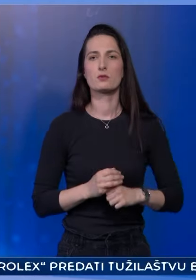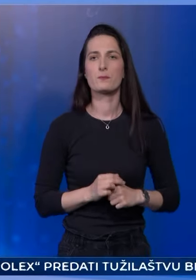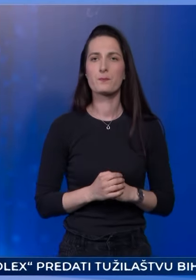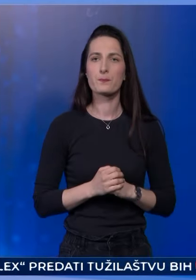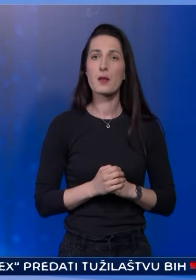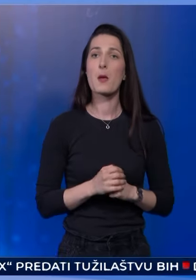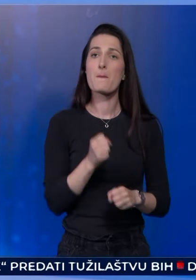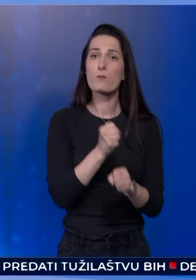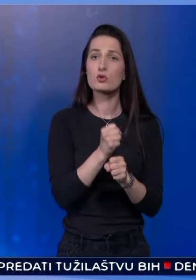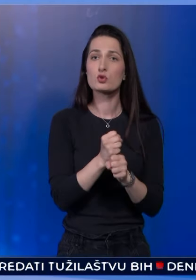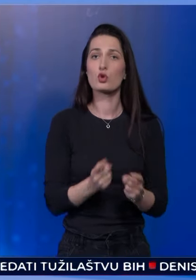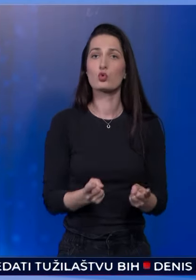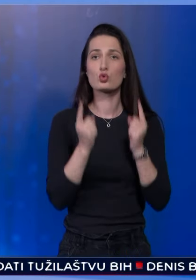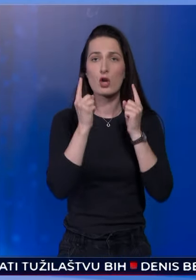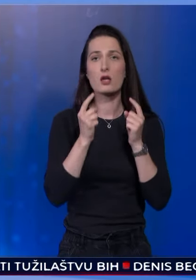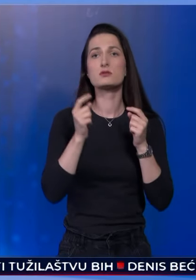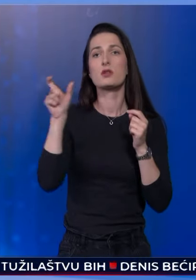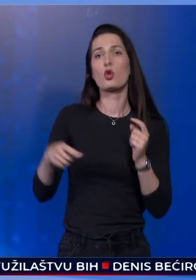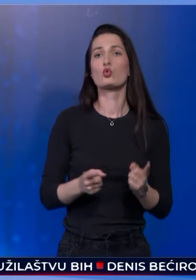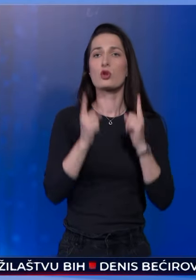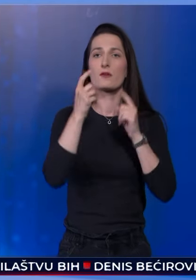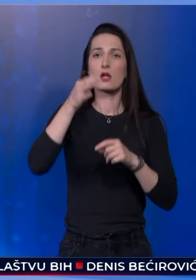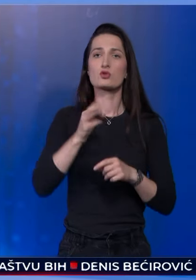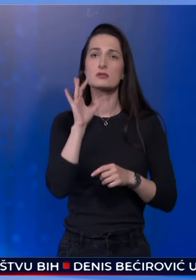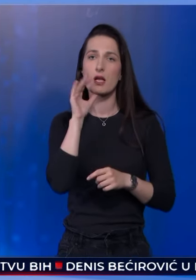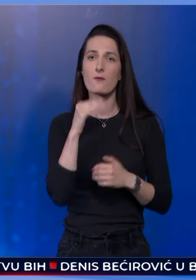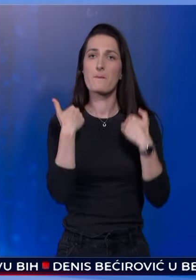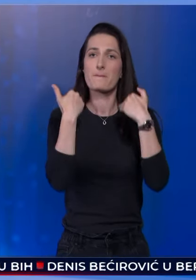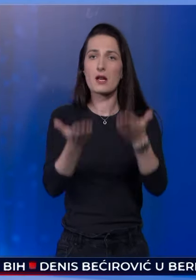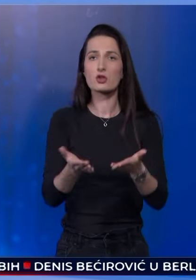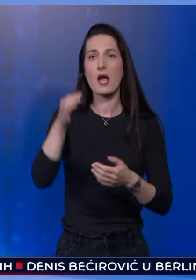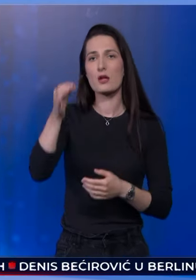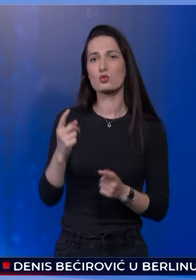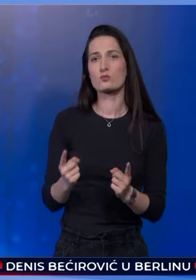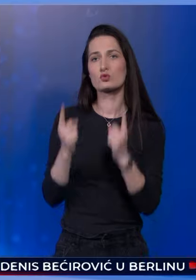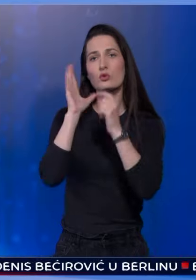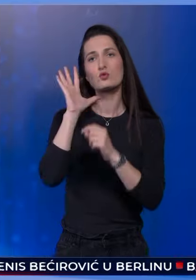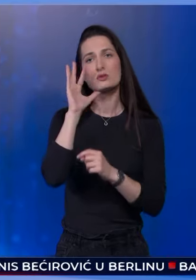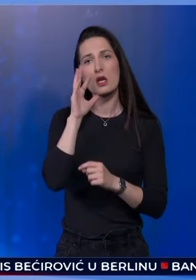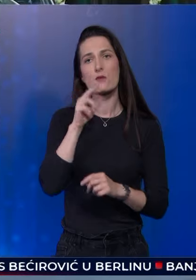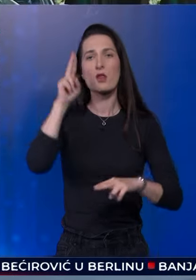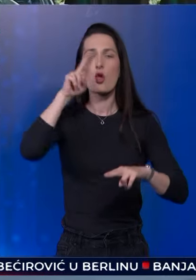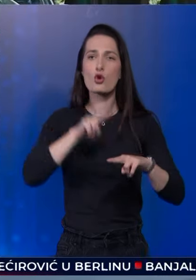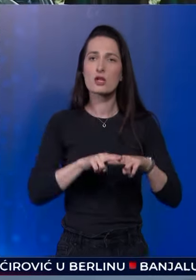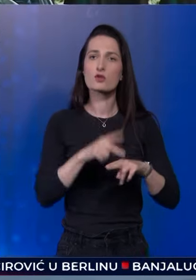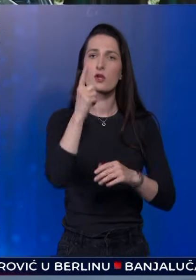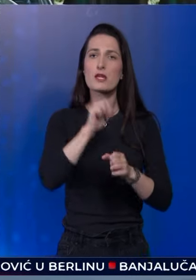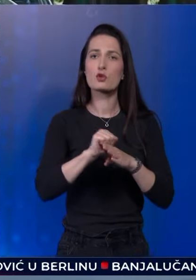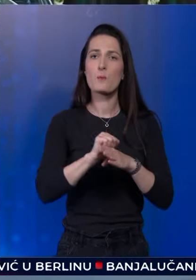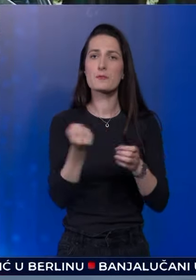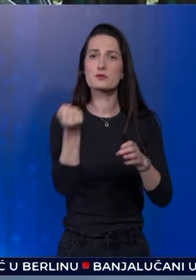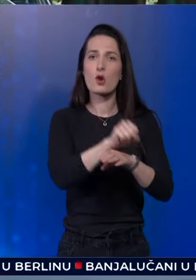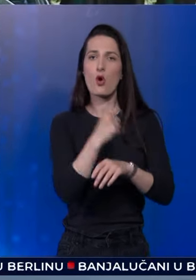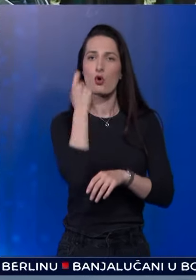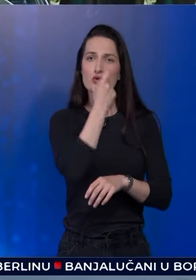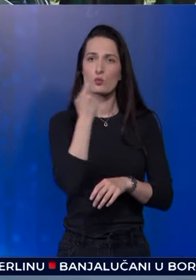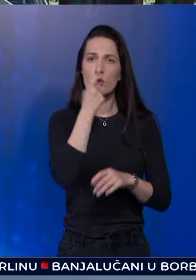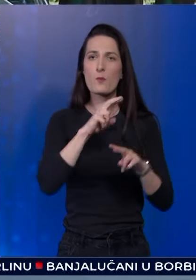Postupajući tužitelj tužilaštva kantona Sarajevo predložio je kantonalnom sudu u Sarajevu određivanje jednomjesečnog